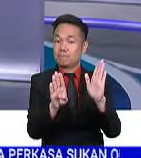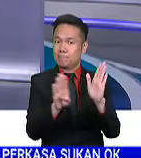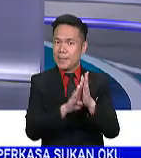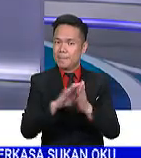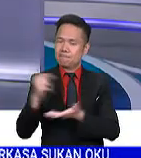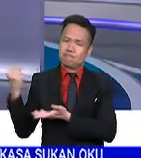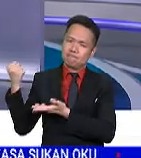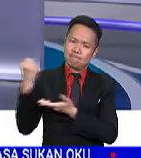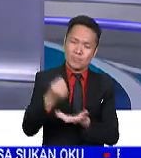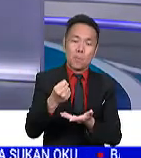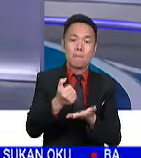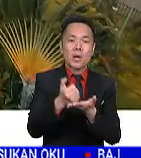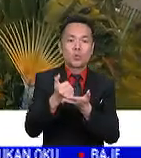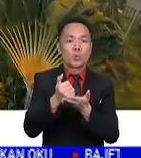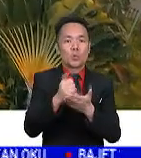RM1.6 bilion.